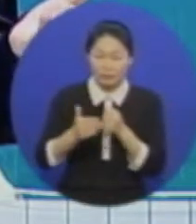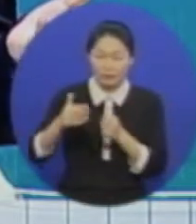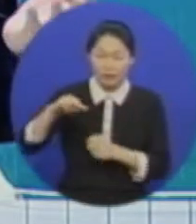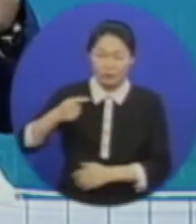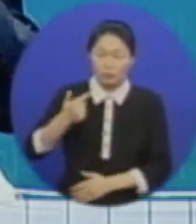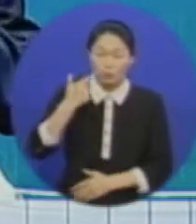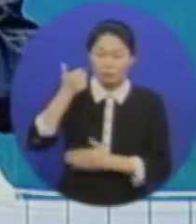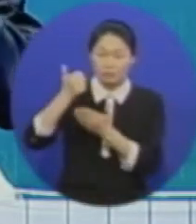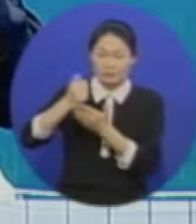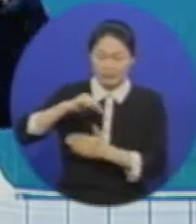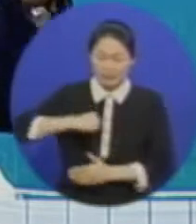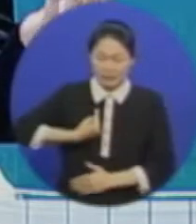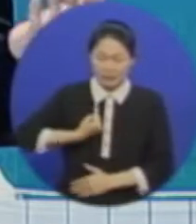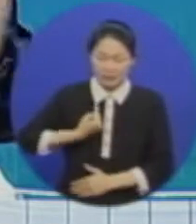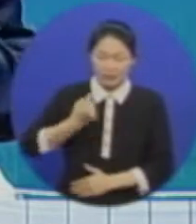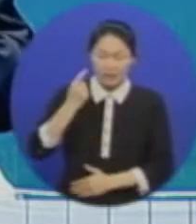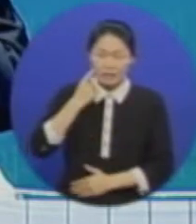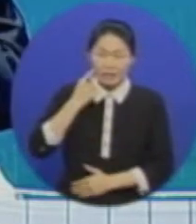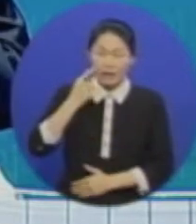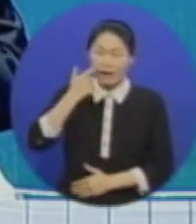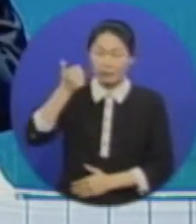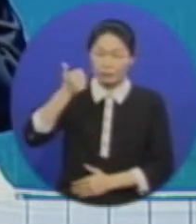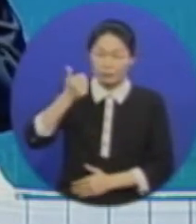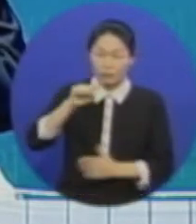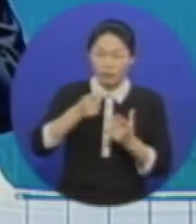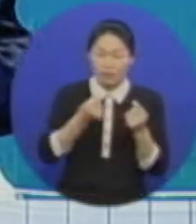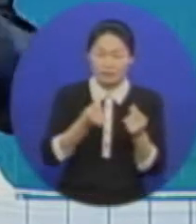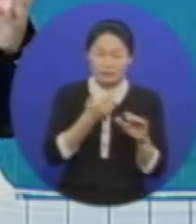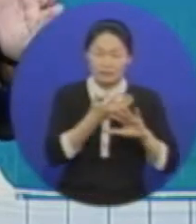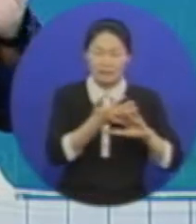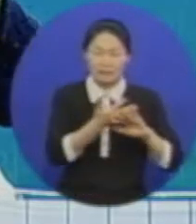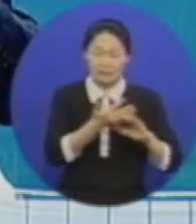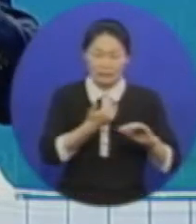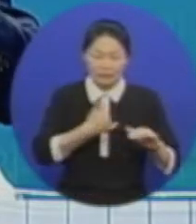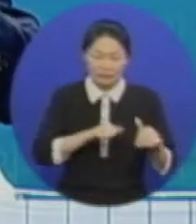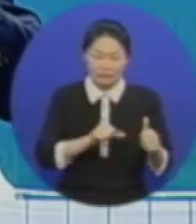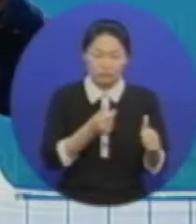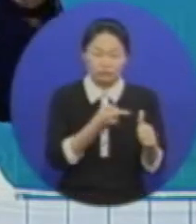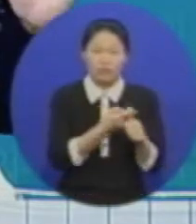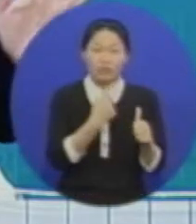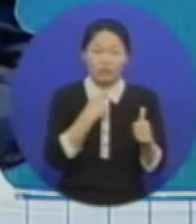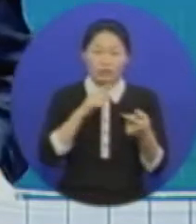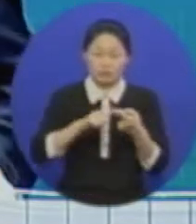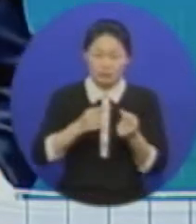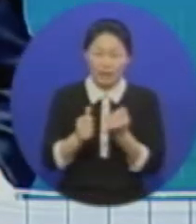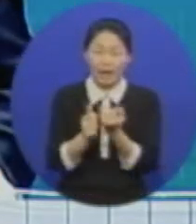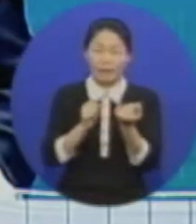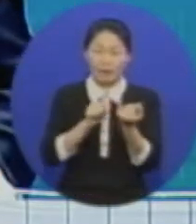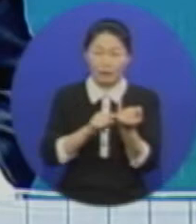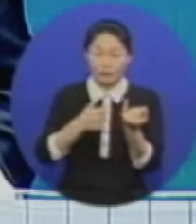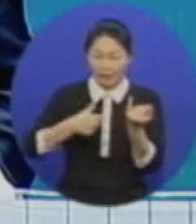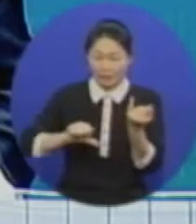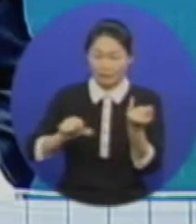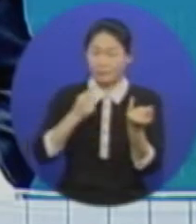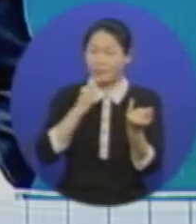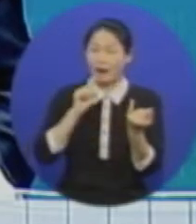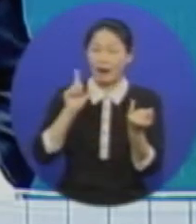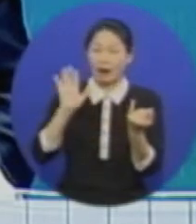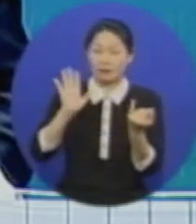또 자기가 그때 그런 일이 있었던 장본인이자 는 이야기를 아내에게도 아들에게도 안 했습니다